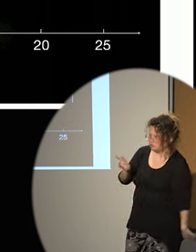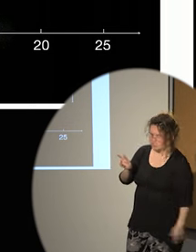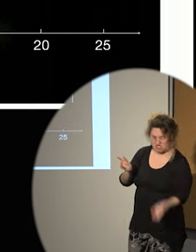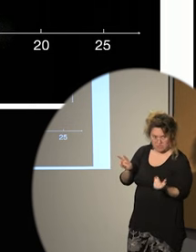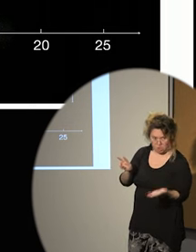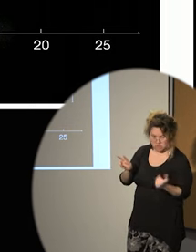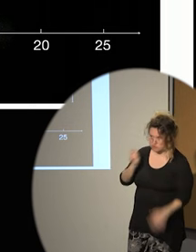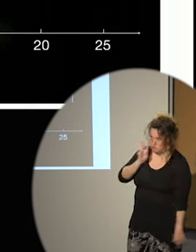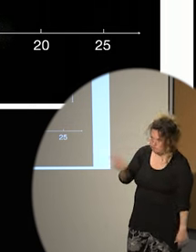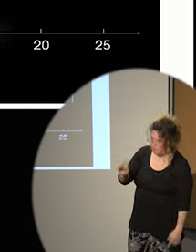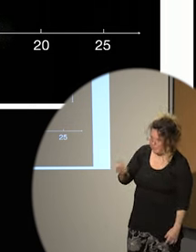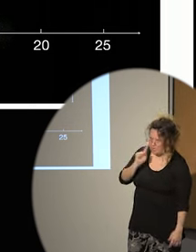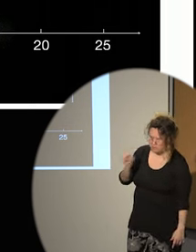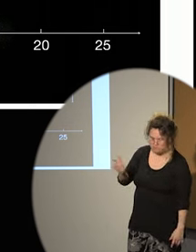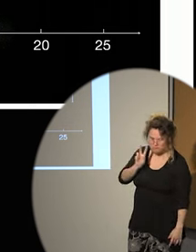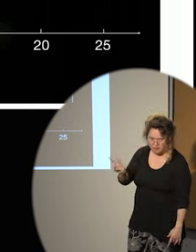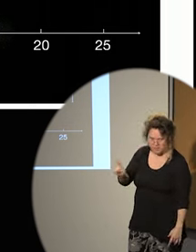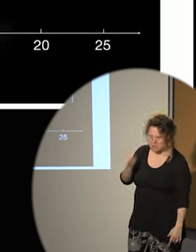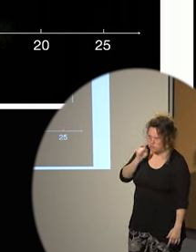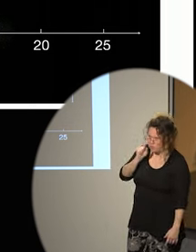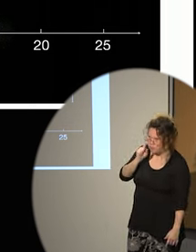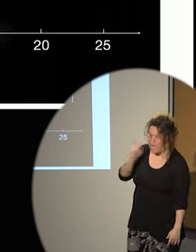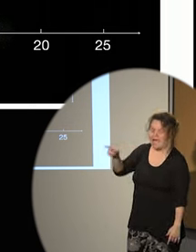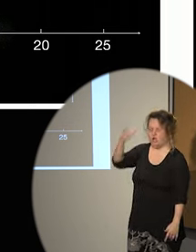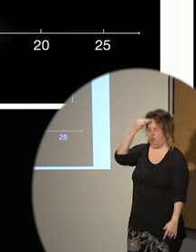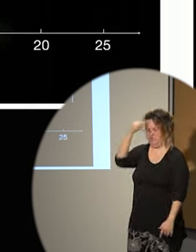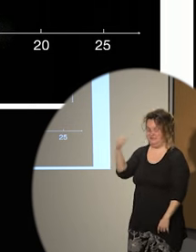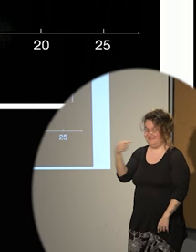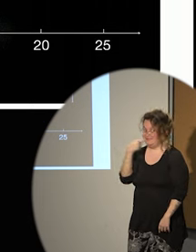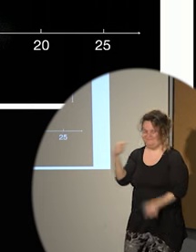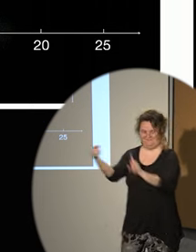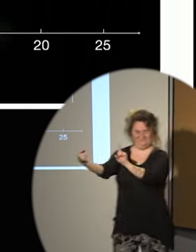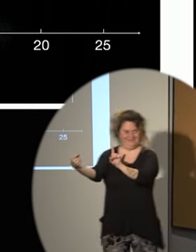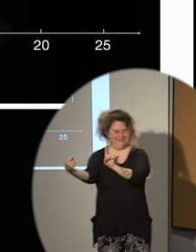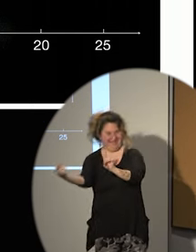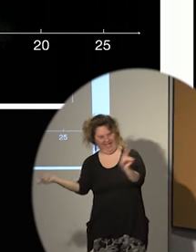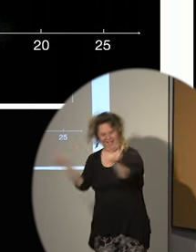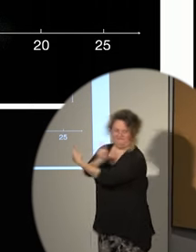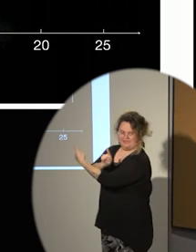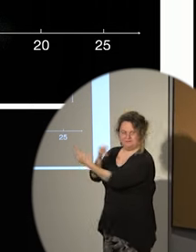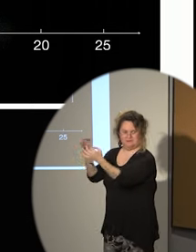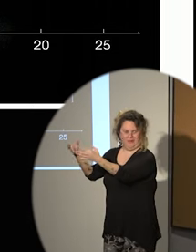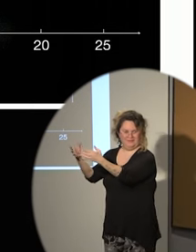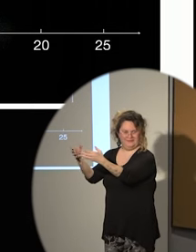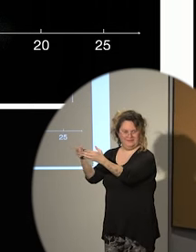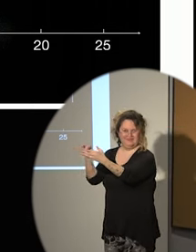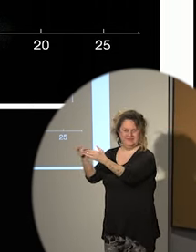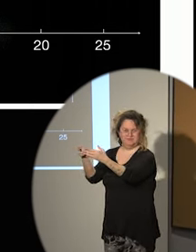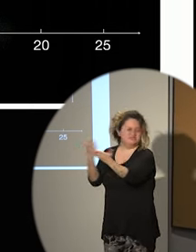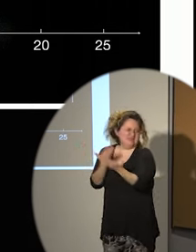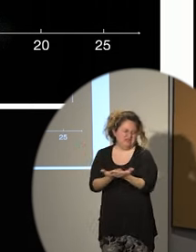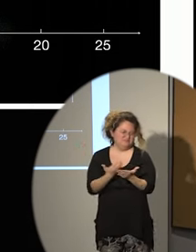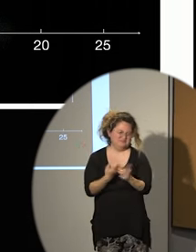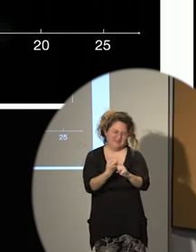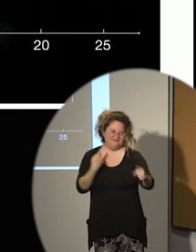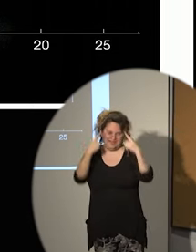de la flèche temporelle. Et le problème, c'est que c'est une démonstration qui est purement mathématique. Donc là, j'ai un petit...